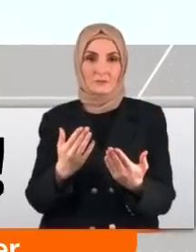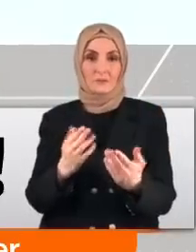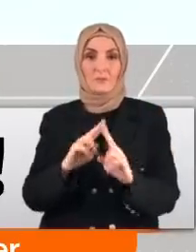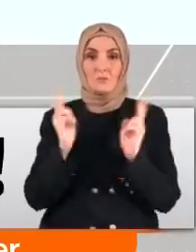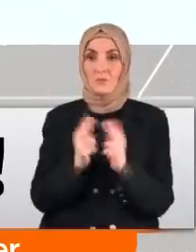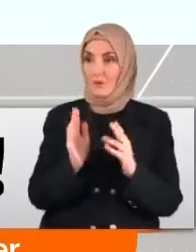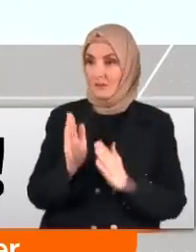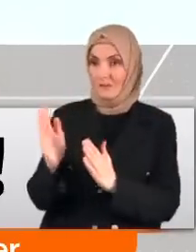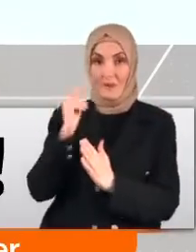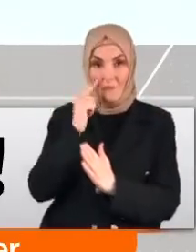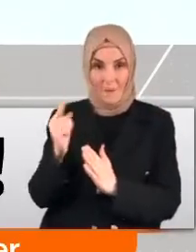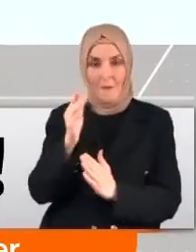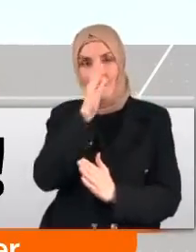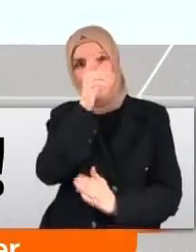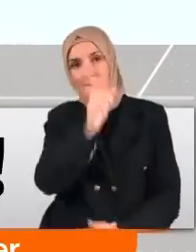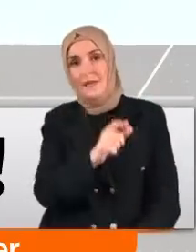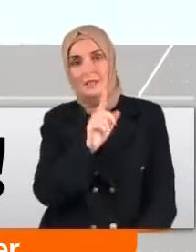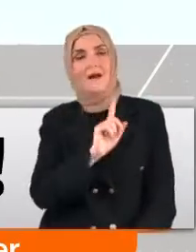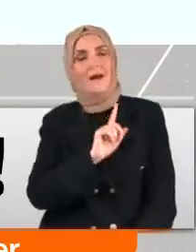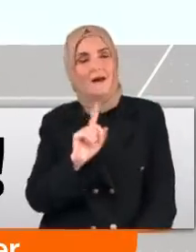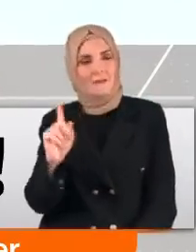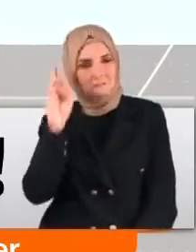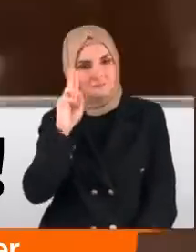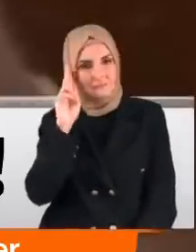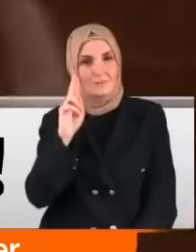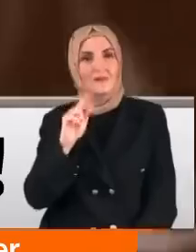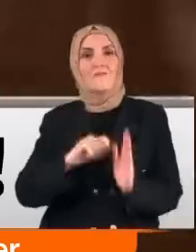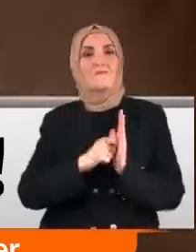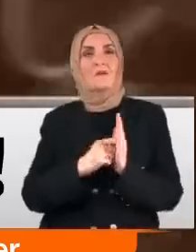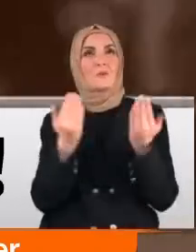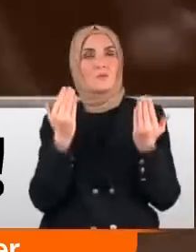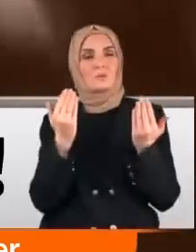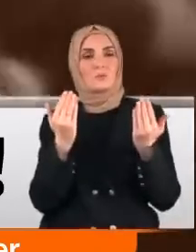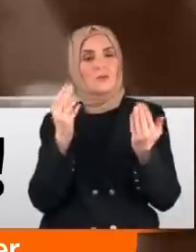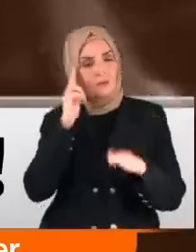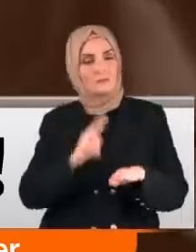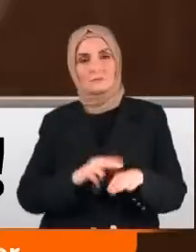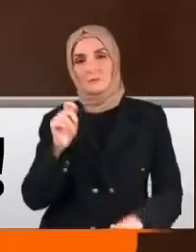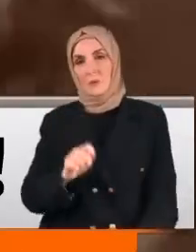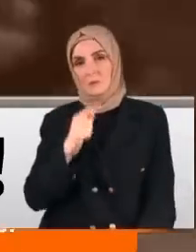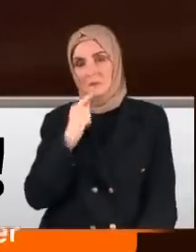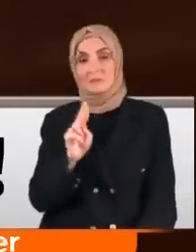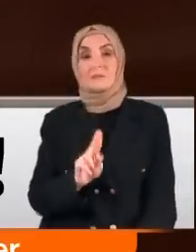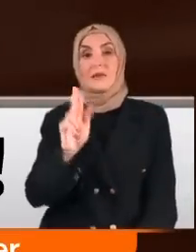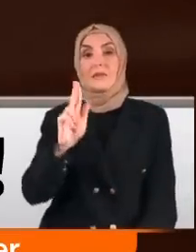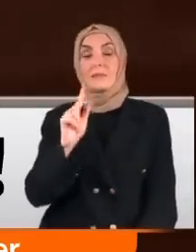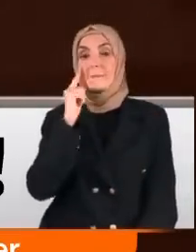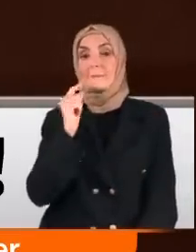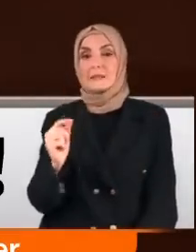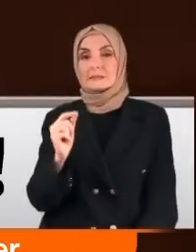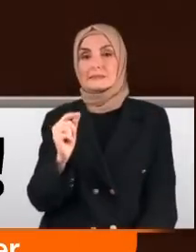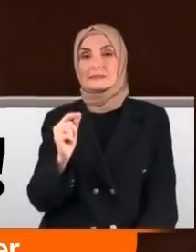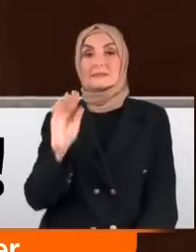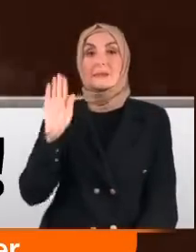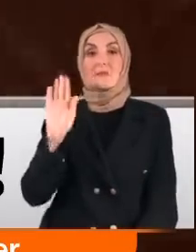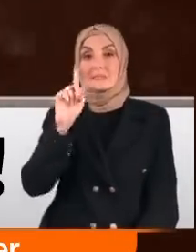hayırla, Fatiha ile, dua ile yad edilecektir. 27 Mayıs'ta demokrasiye ilk darbe vuruldu. Türk demokrasi